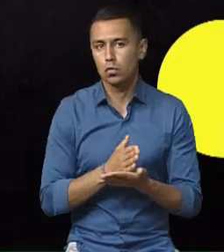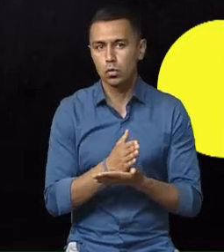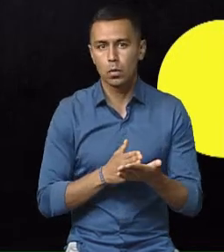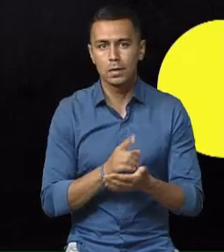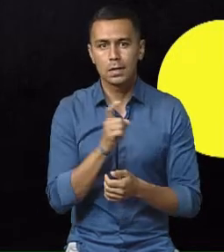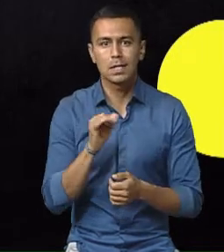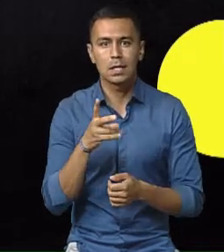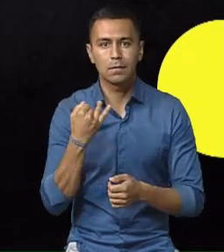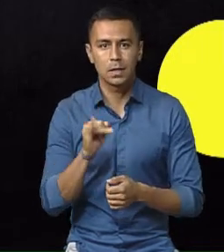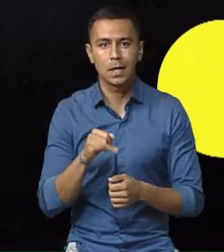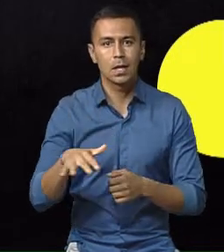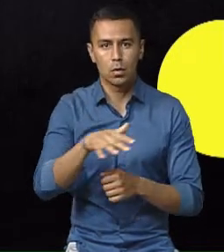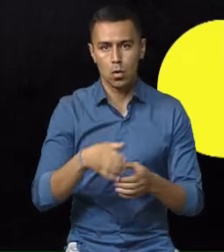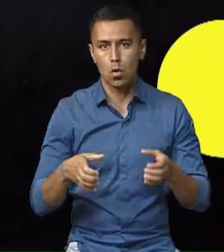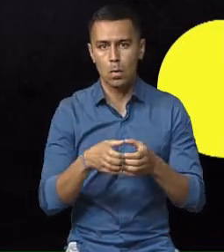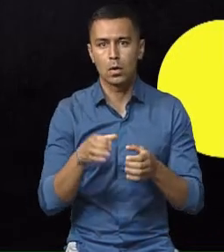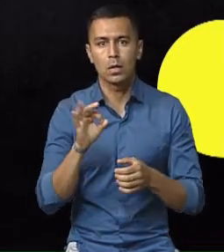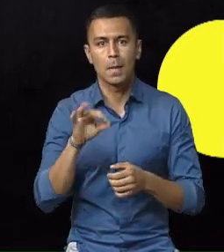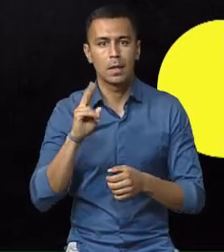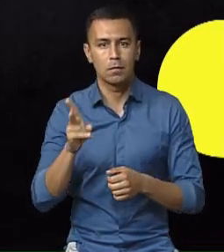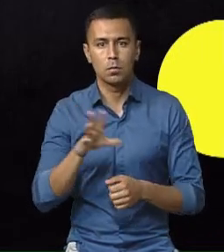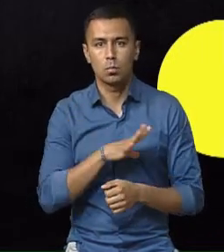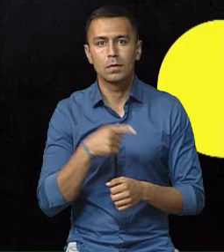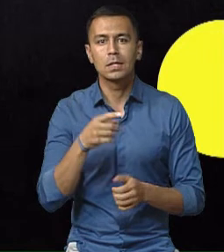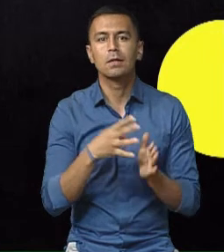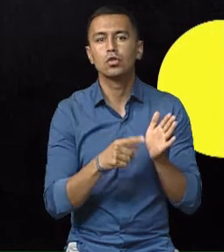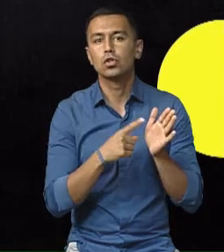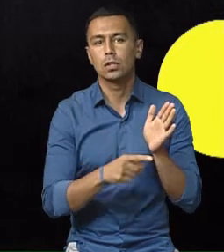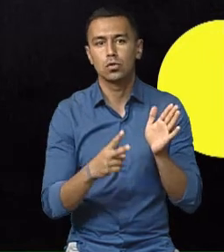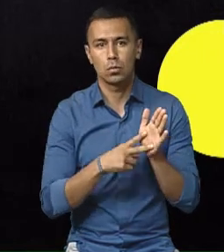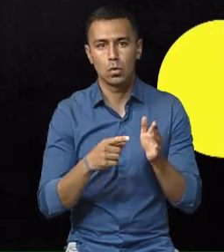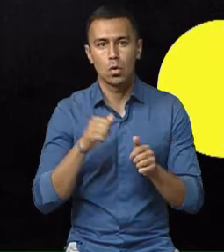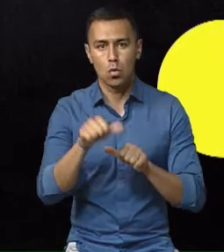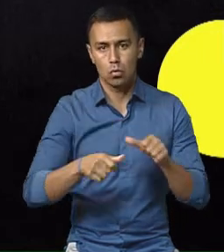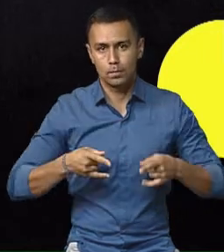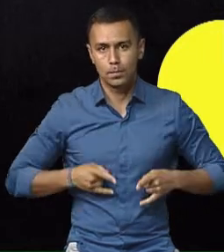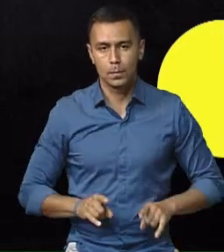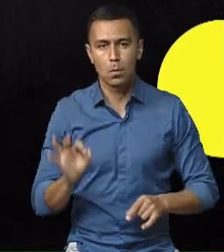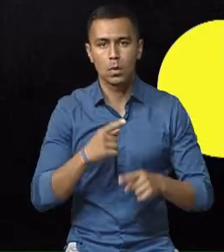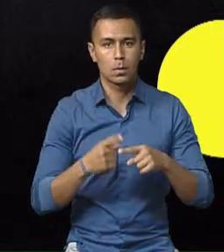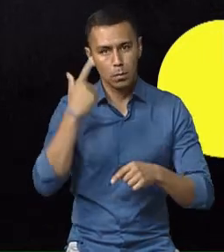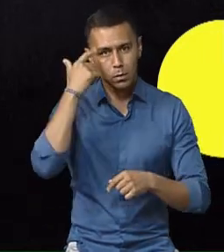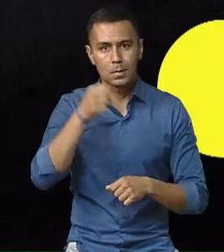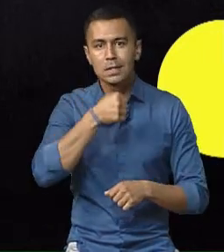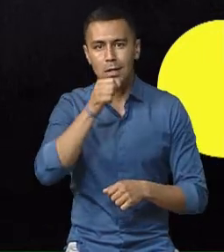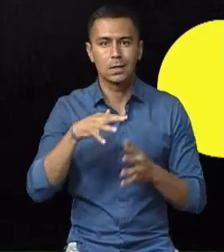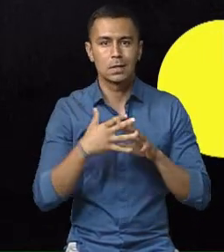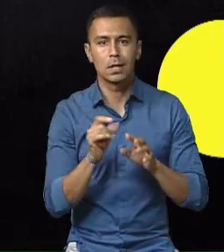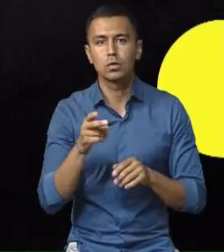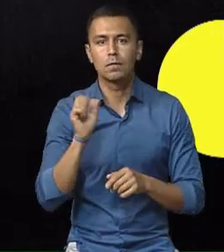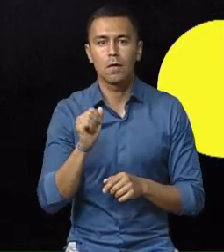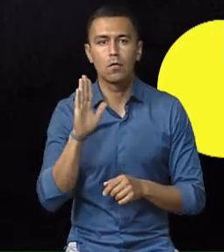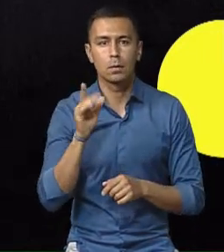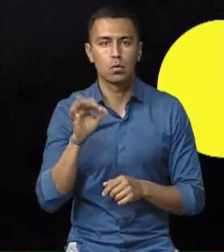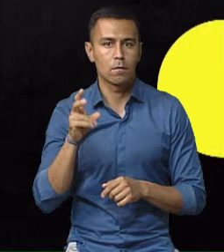з Ізяславської тергромади Олександр Мельник. Чоловік був 1967 року народження. Про це повідомив староста села Радошівка